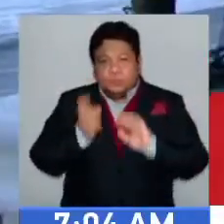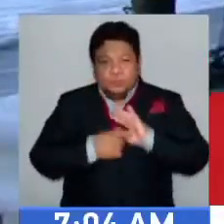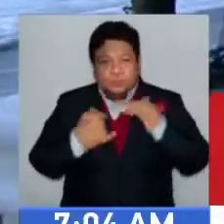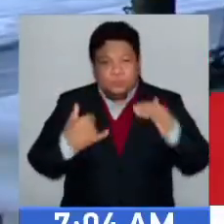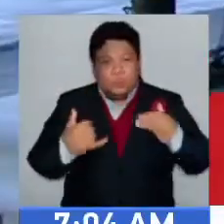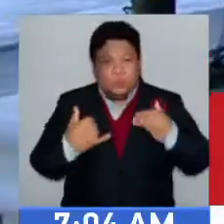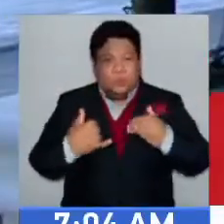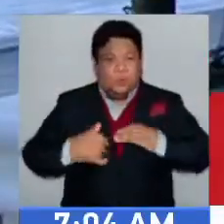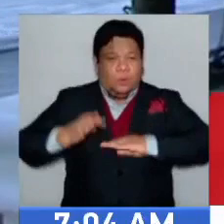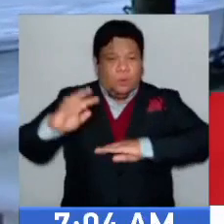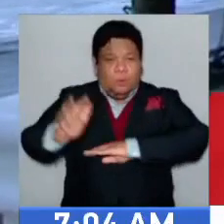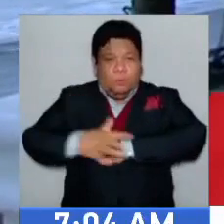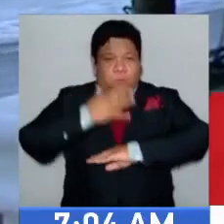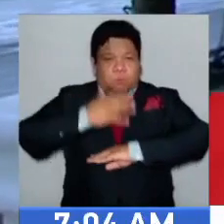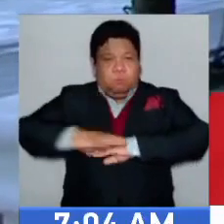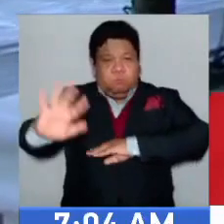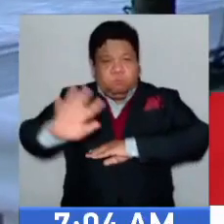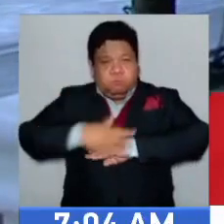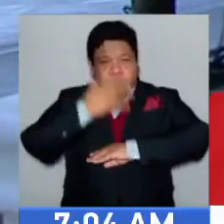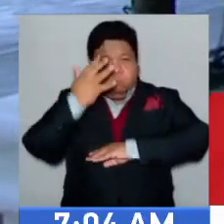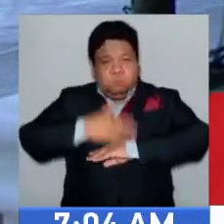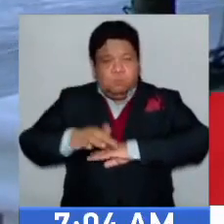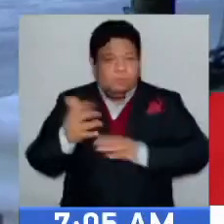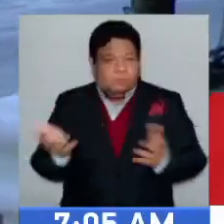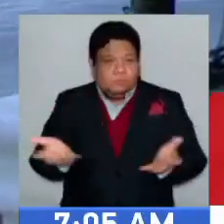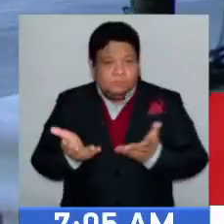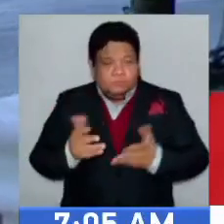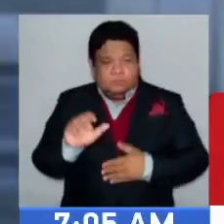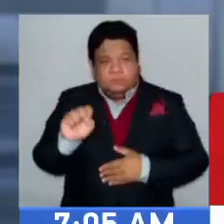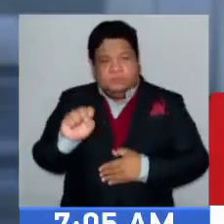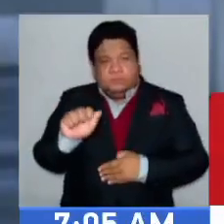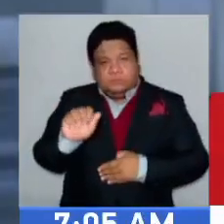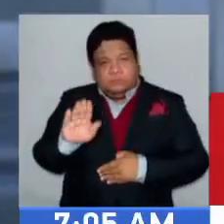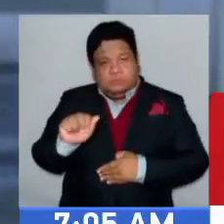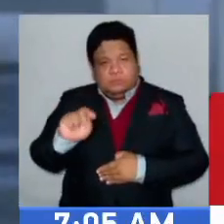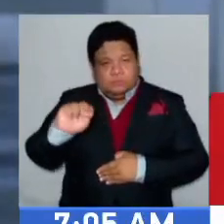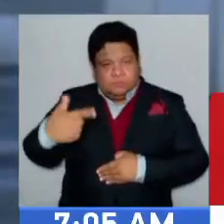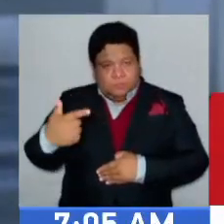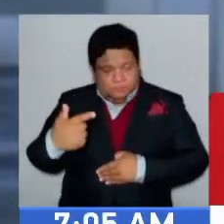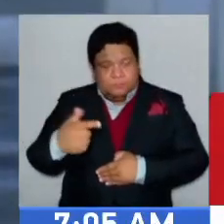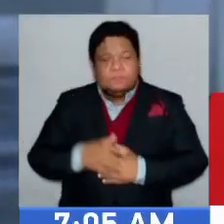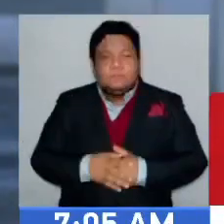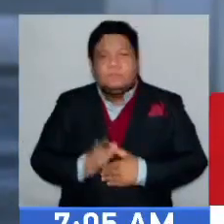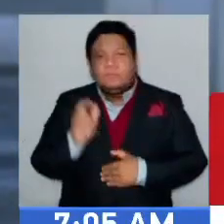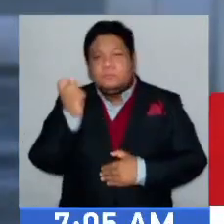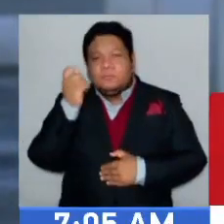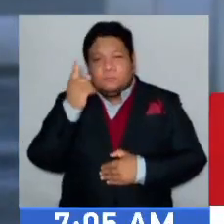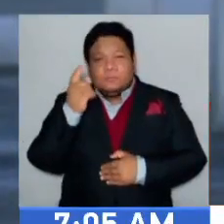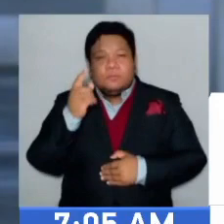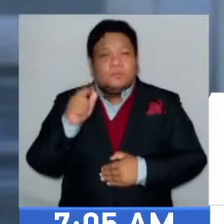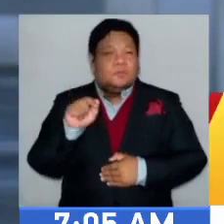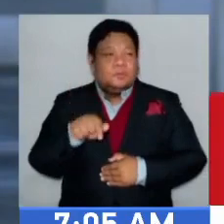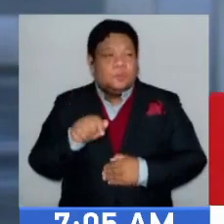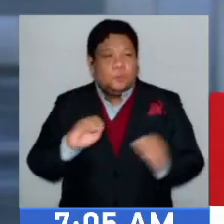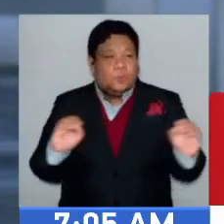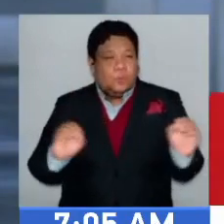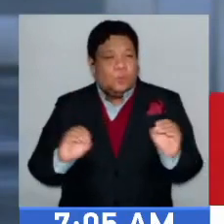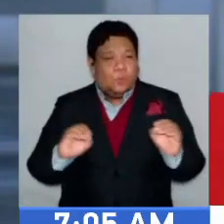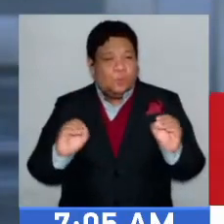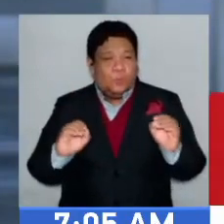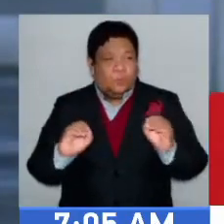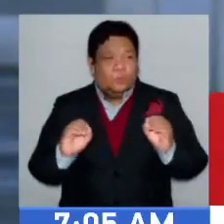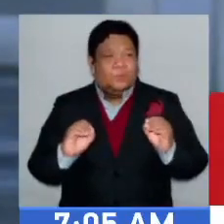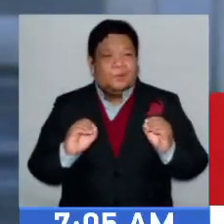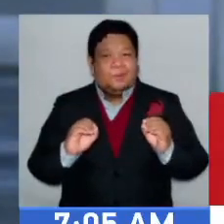naman kahit walang suspension ng tourism activities, yung mga surf instructors na mismo ang hindi sumasabak sa surfing sa dagat para nga